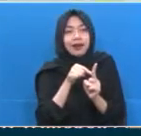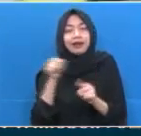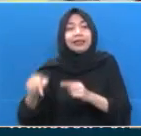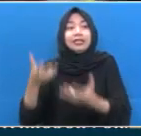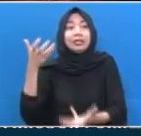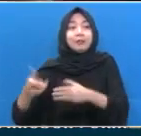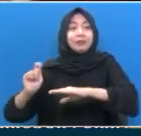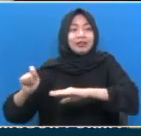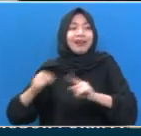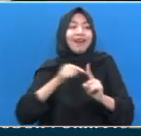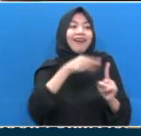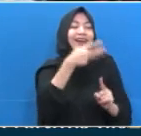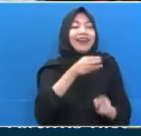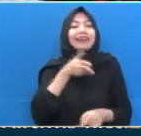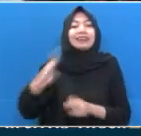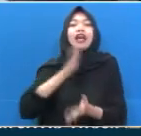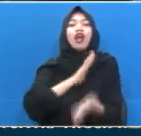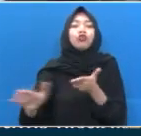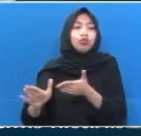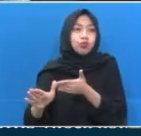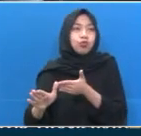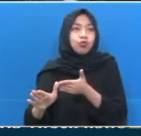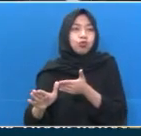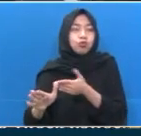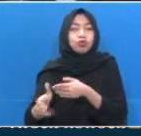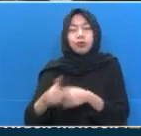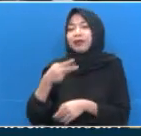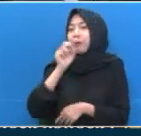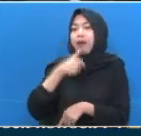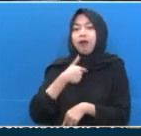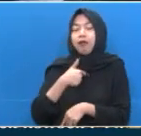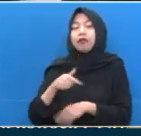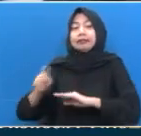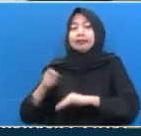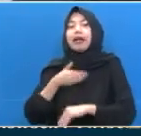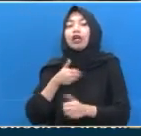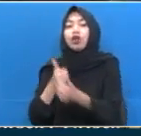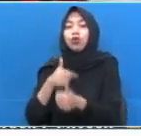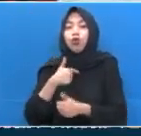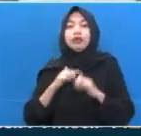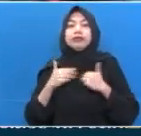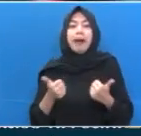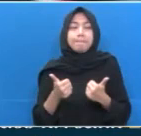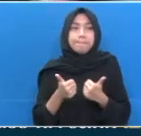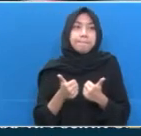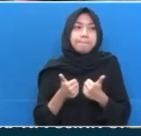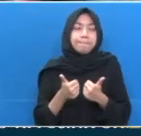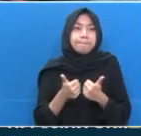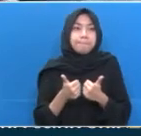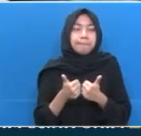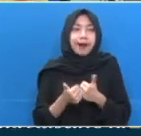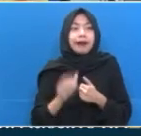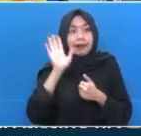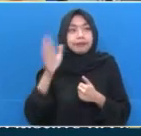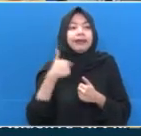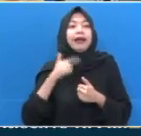Karena yang bersangkutan sudah siap gitu ya menghadapi persidangan ini sehingga kami akan siapkan